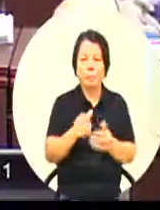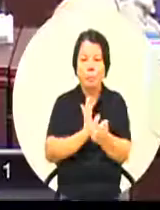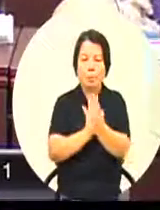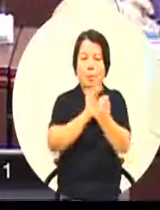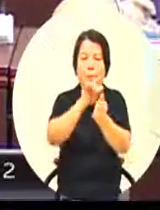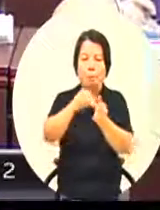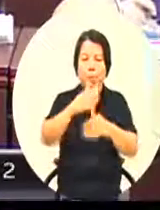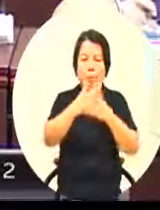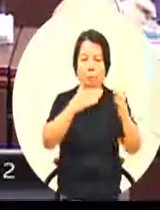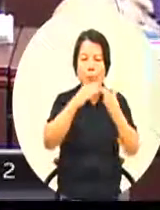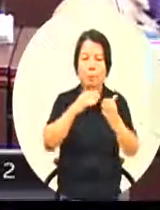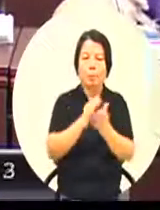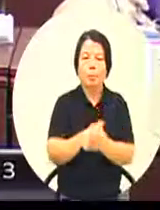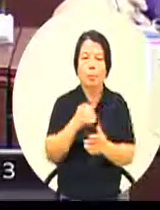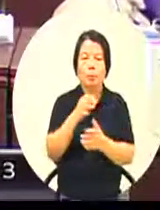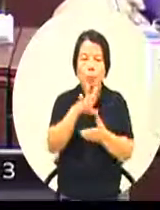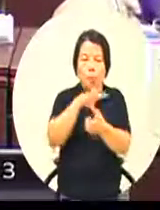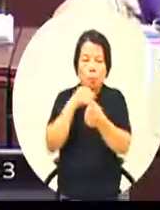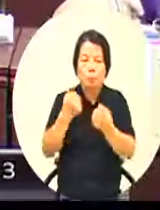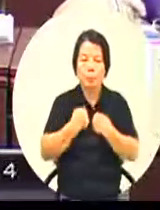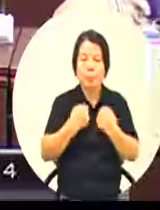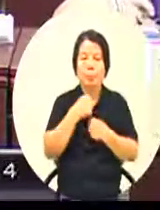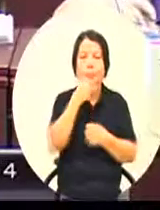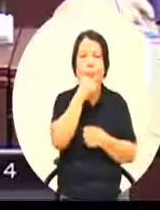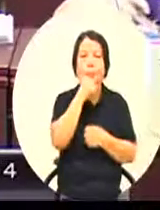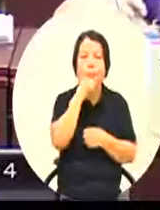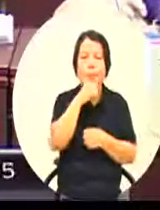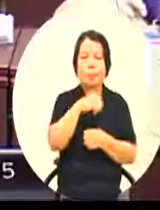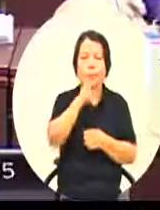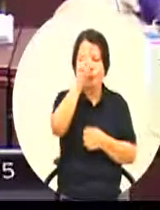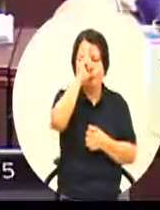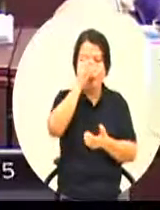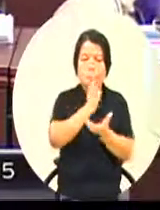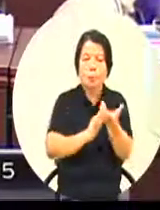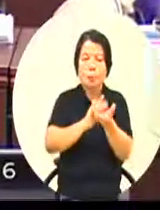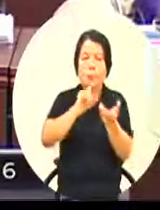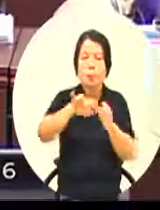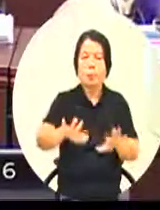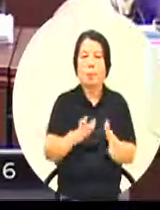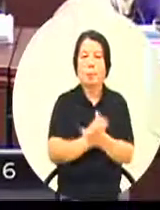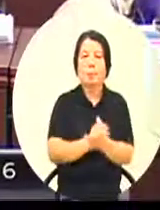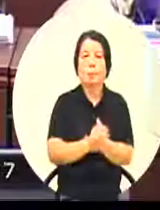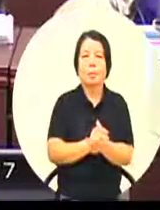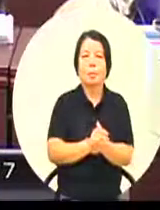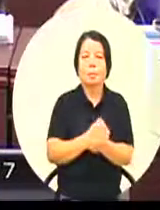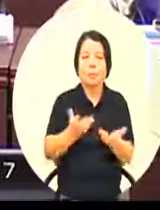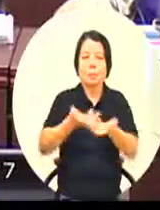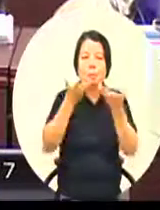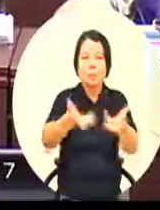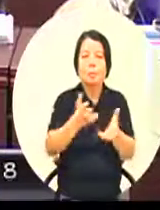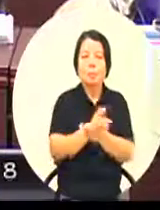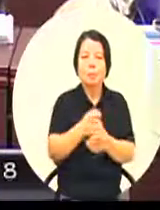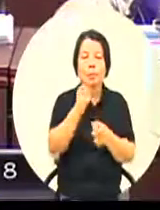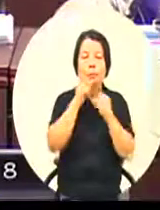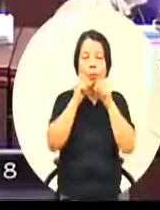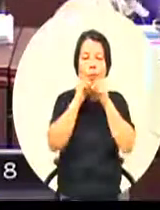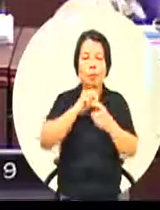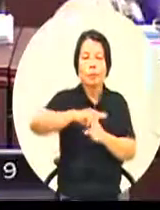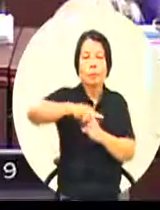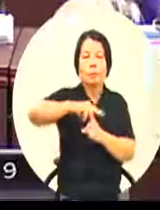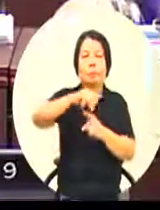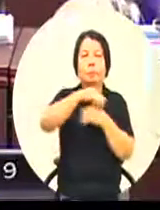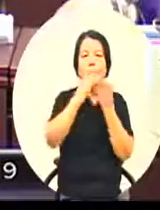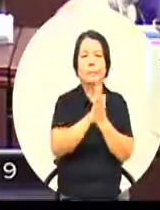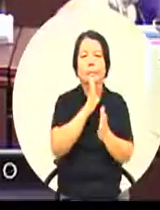习营养午餐的这个供应的时候啊，今年也提高了3块钱，希望他们提供更好的品质。那学校推的